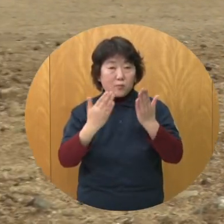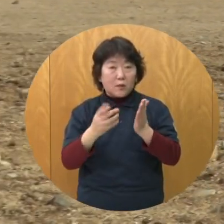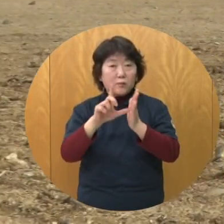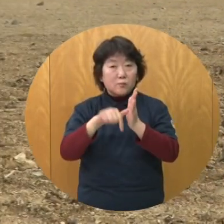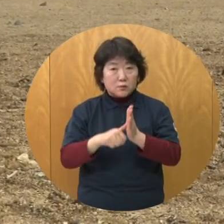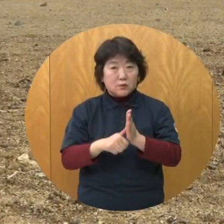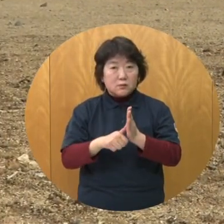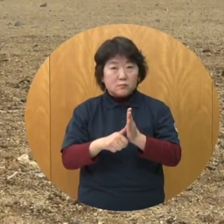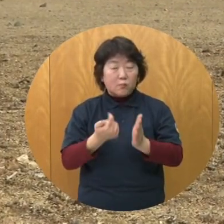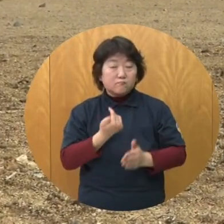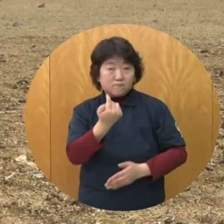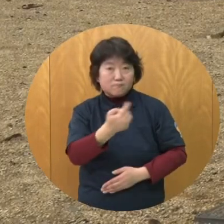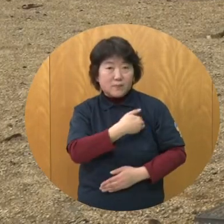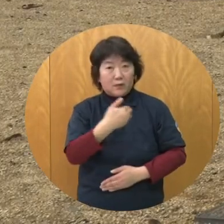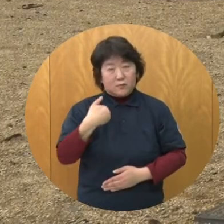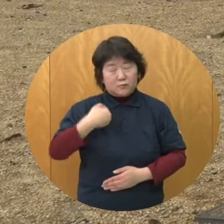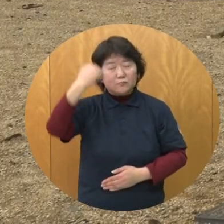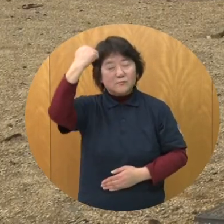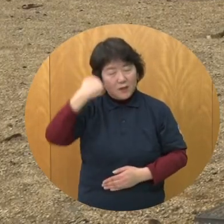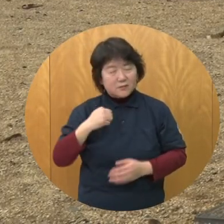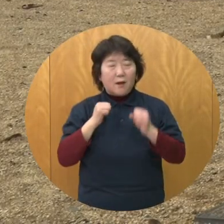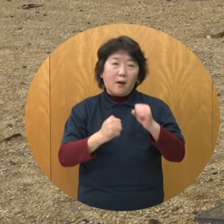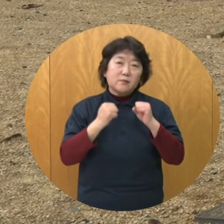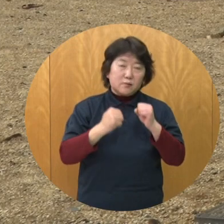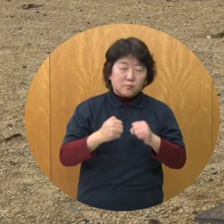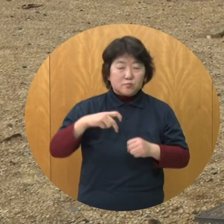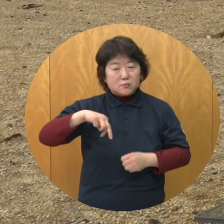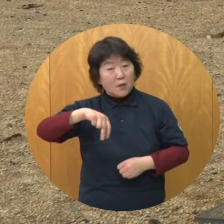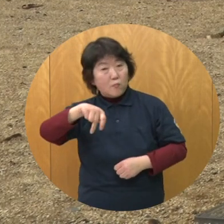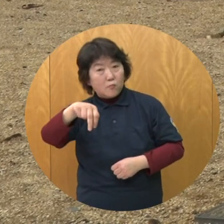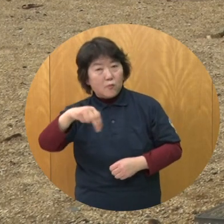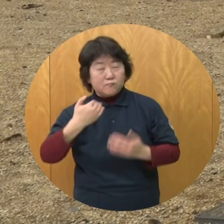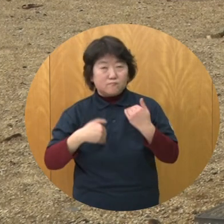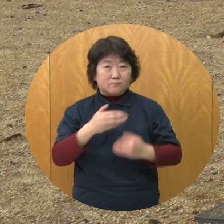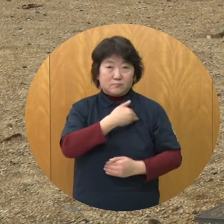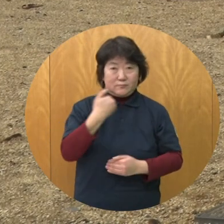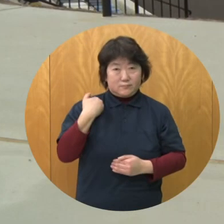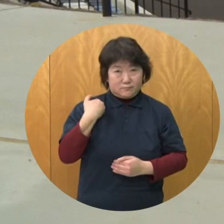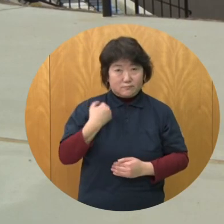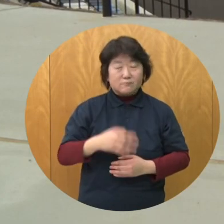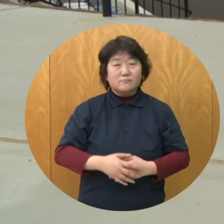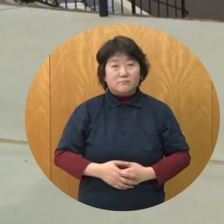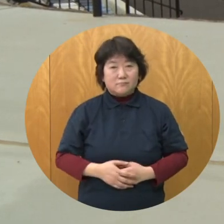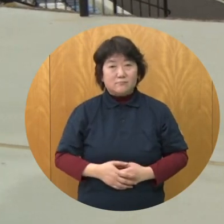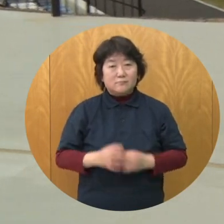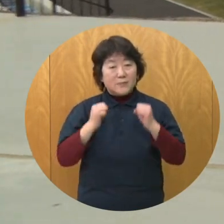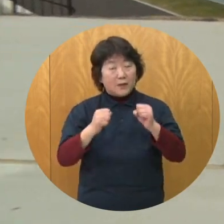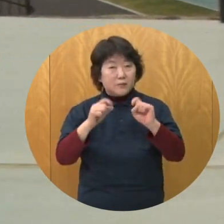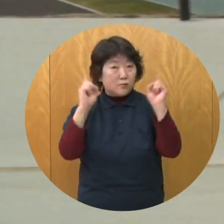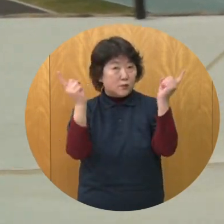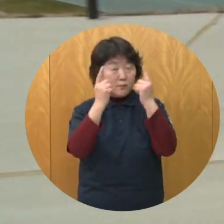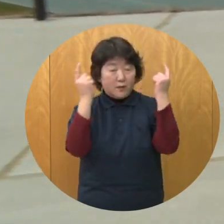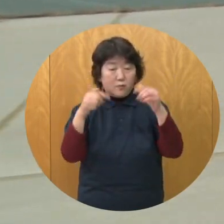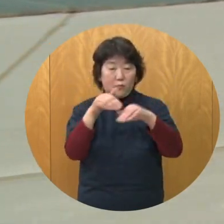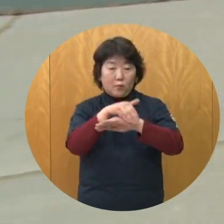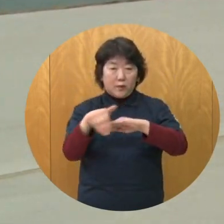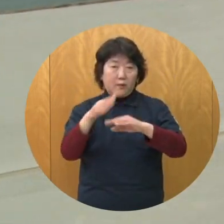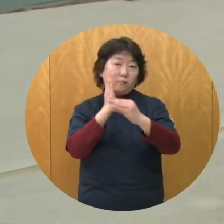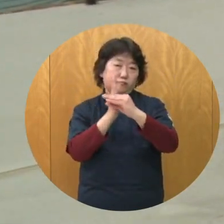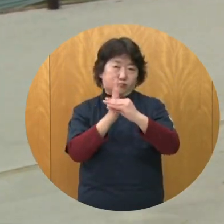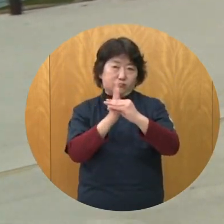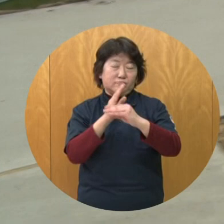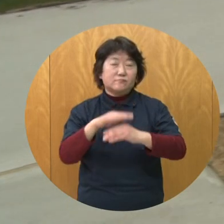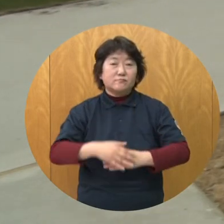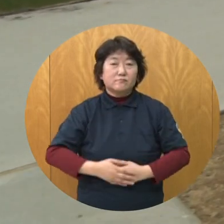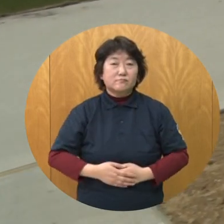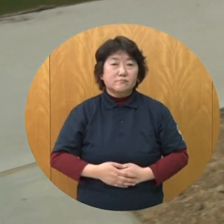くても訪れることができ、朝のランニングやお散歩に最適です。ランニングイベントなども開催され